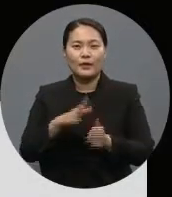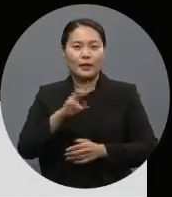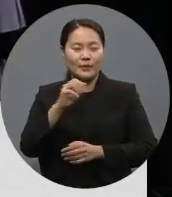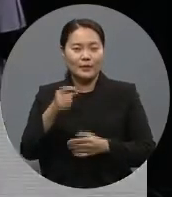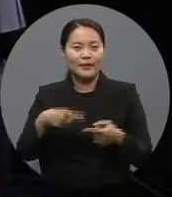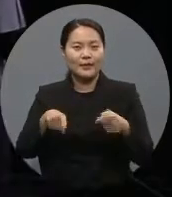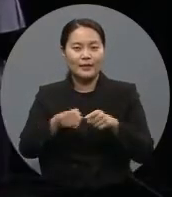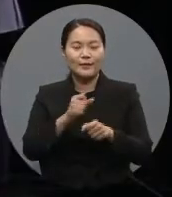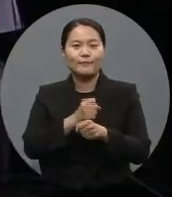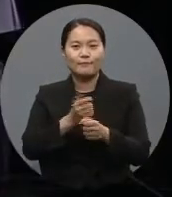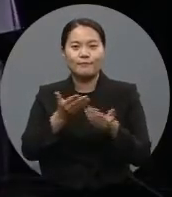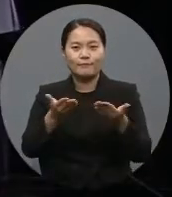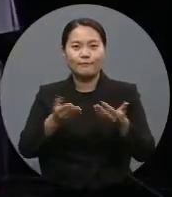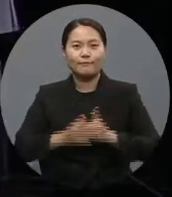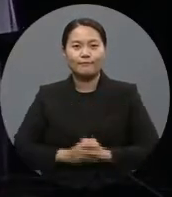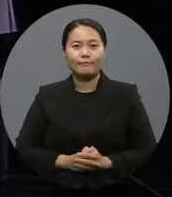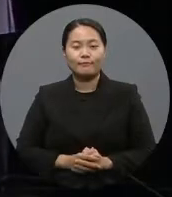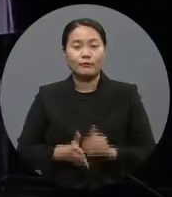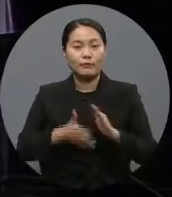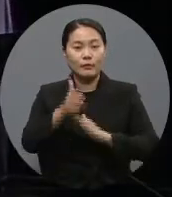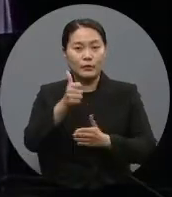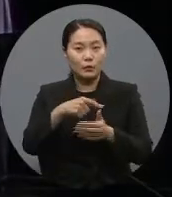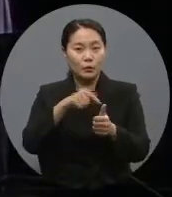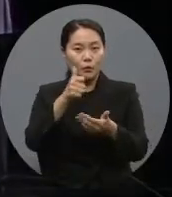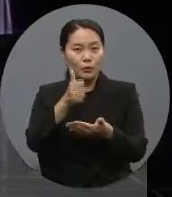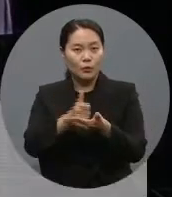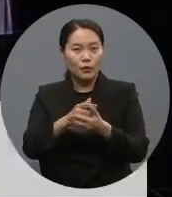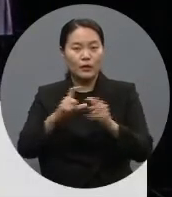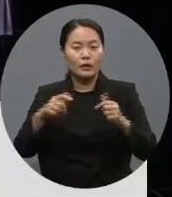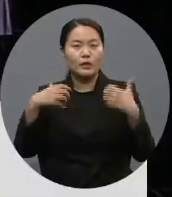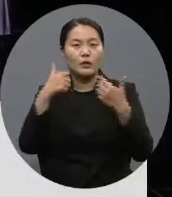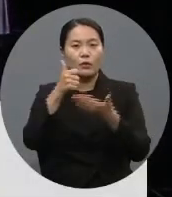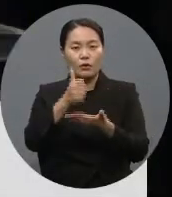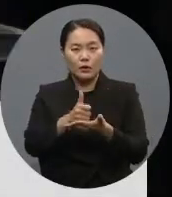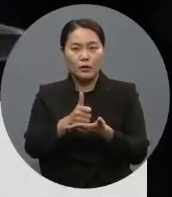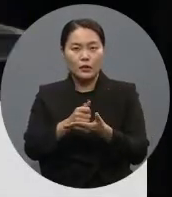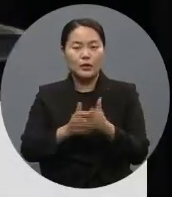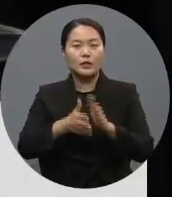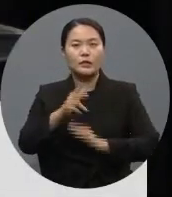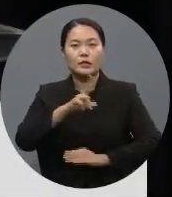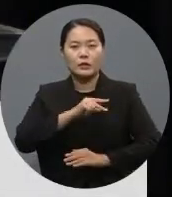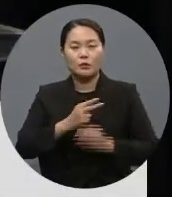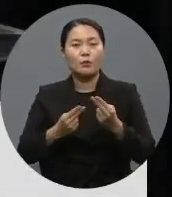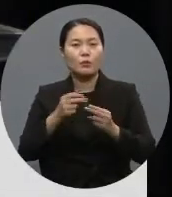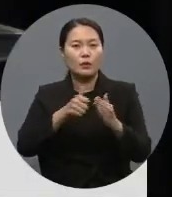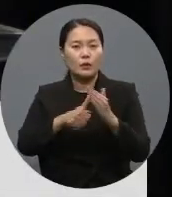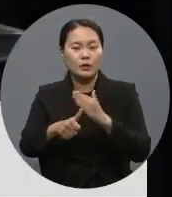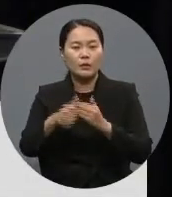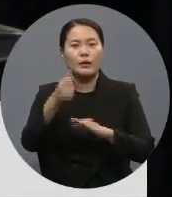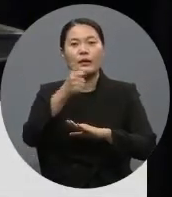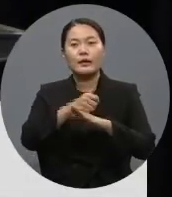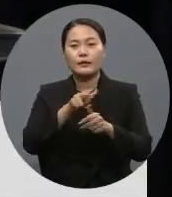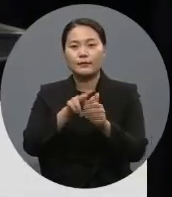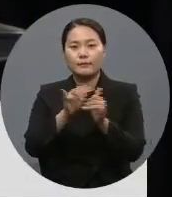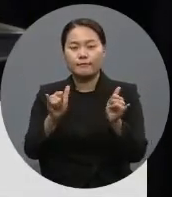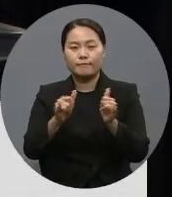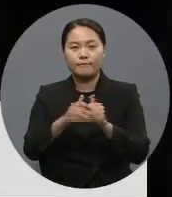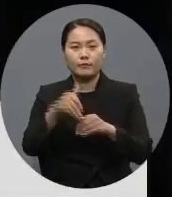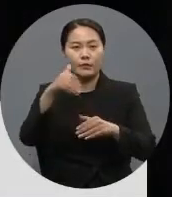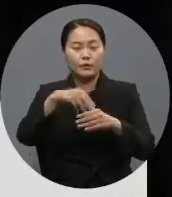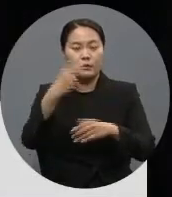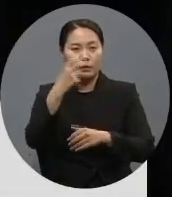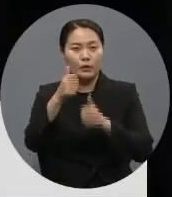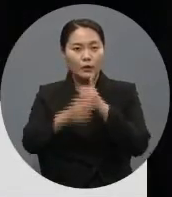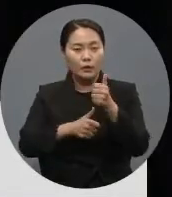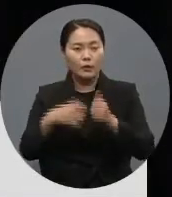하겠습니다 시장과 교육감 구청장과 군수가 시원 비례대표 최종 후보들은 선관위가 추가